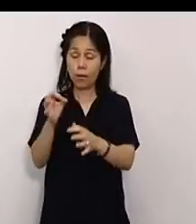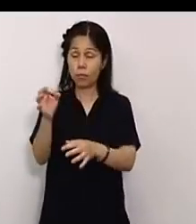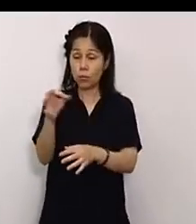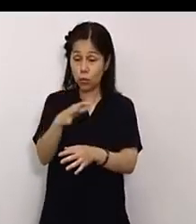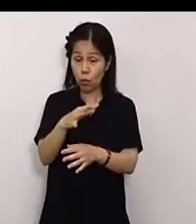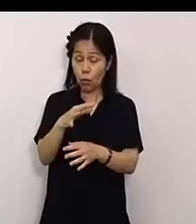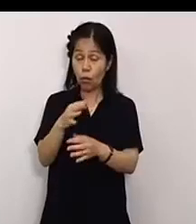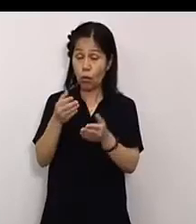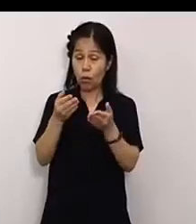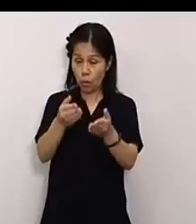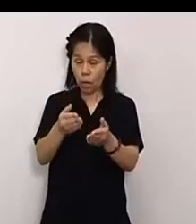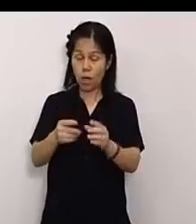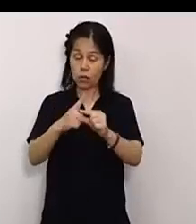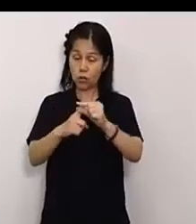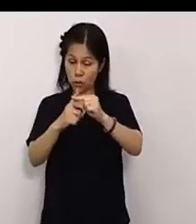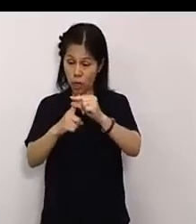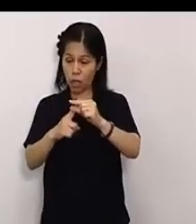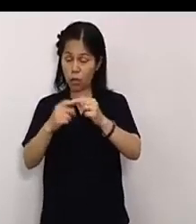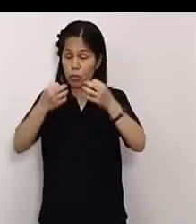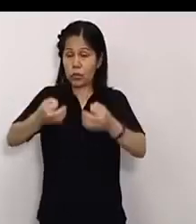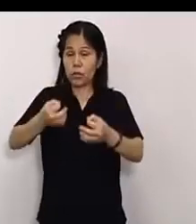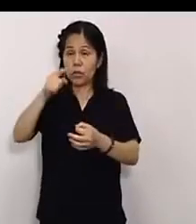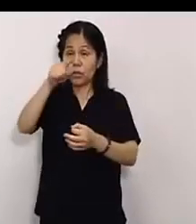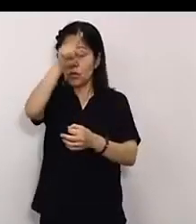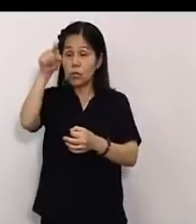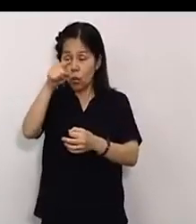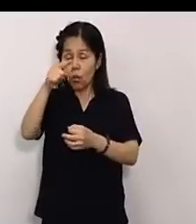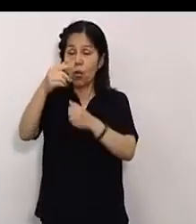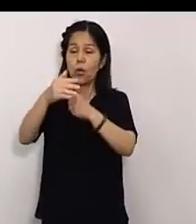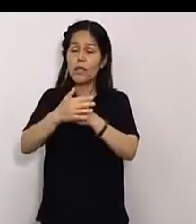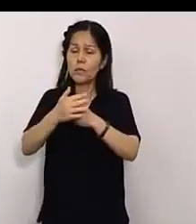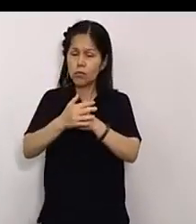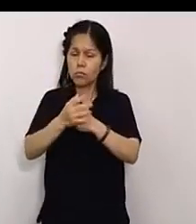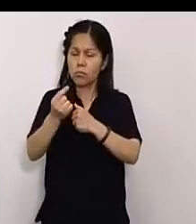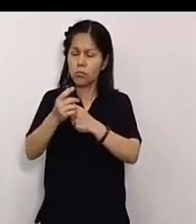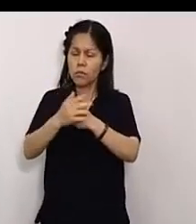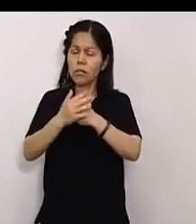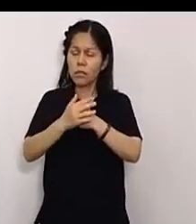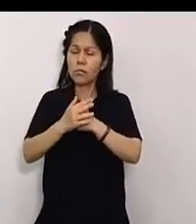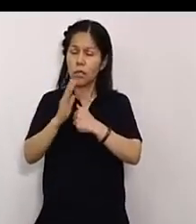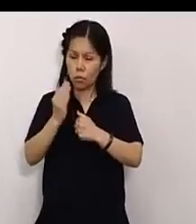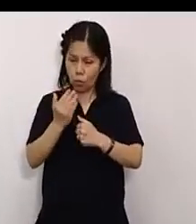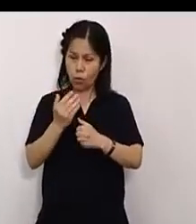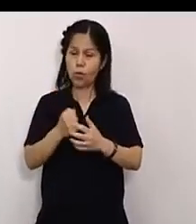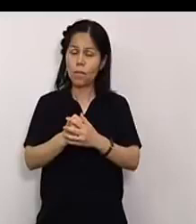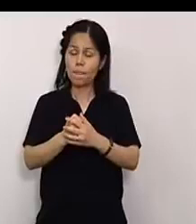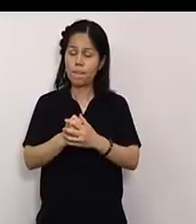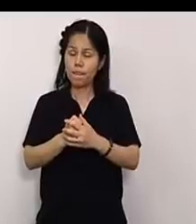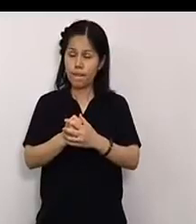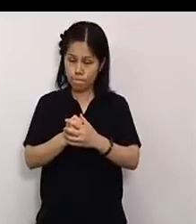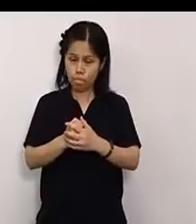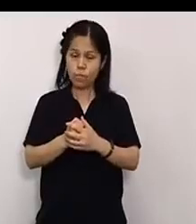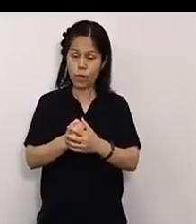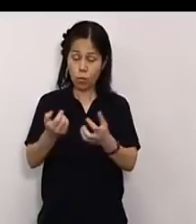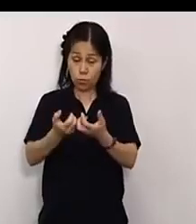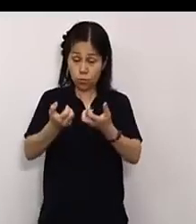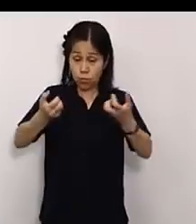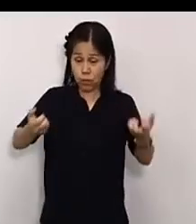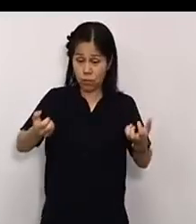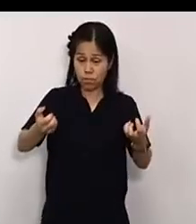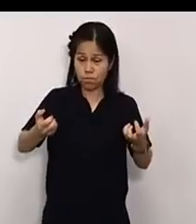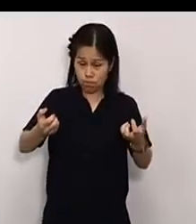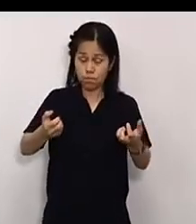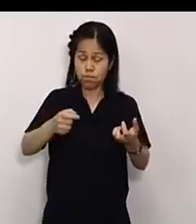化にすれば中間層とか富裕層の子どもも助かるのは助かるんです。実は深い分断を作って